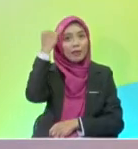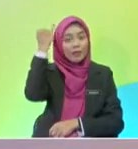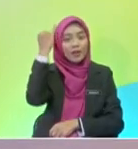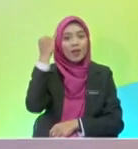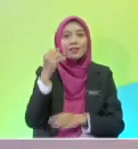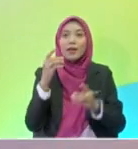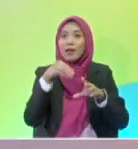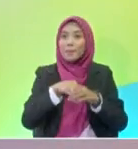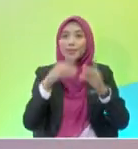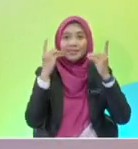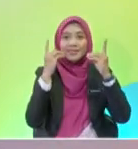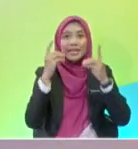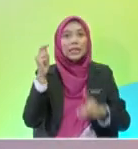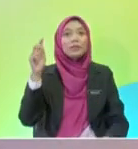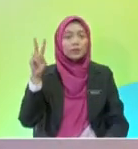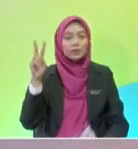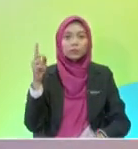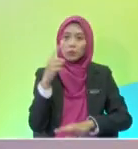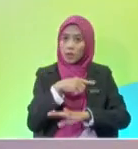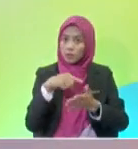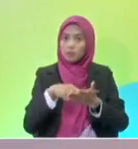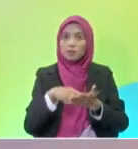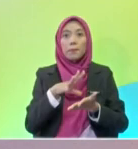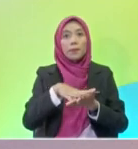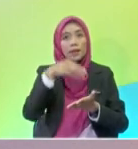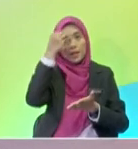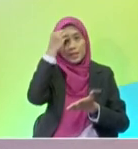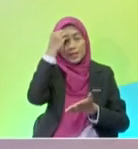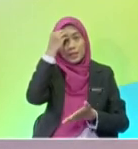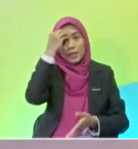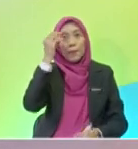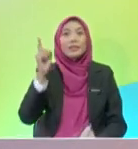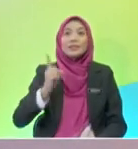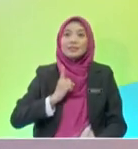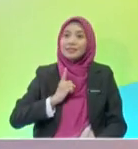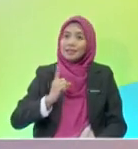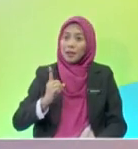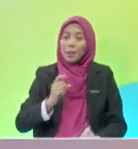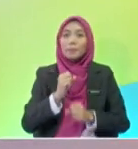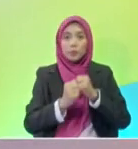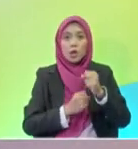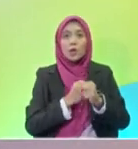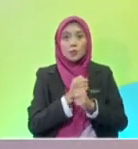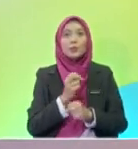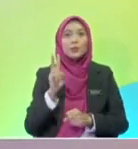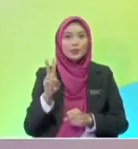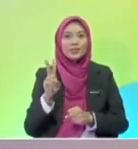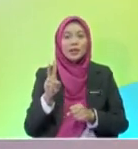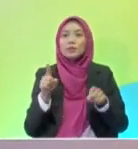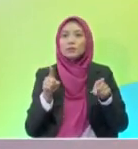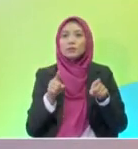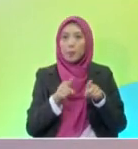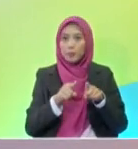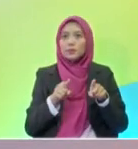satu hari ini kita akan belajar tentang pendidikan Islam untuk tahun berapa tahun dua kita ditemani oleh seorang Ustadzah hari ini